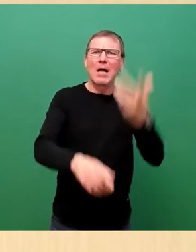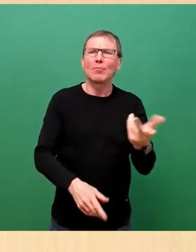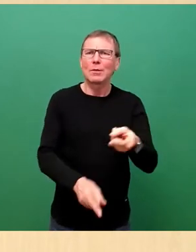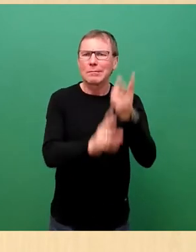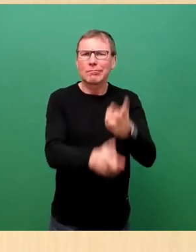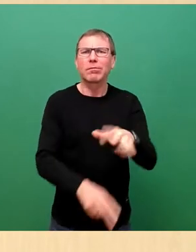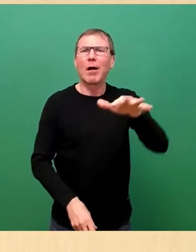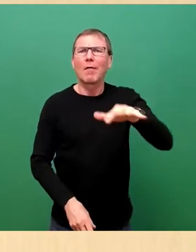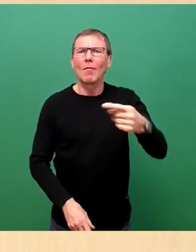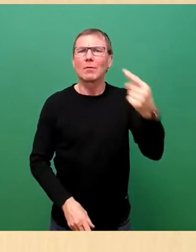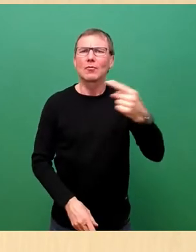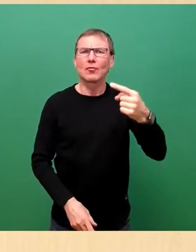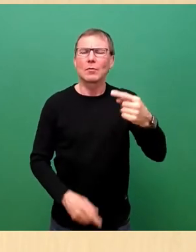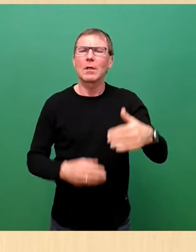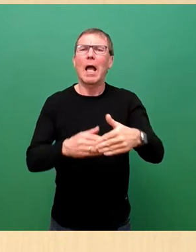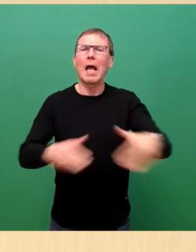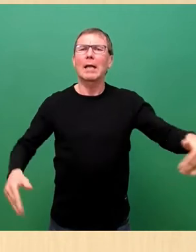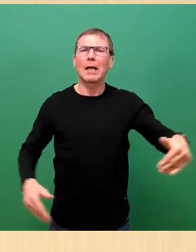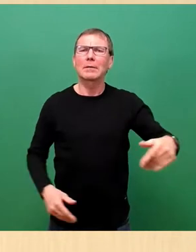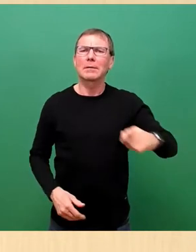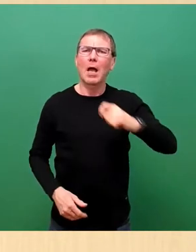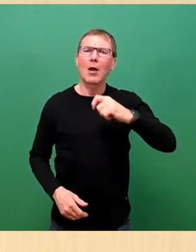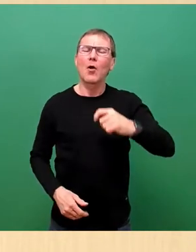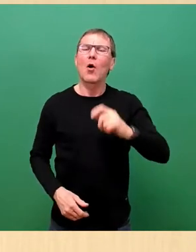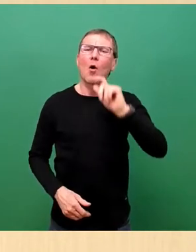ungarischen, rumänischen Grenze im Stau. Die